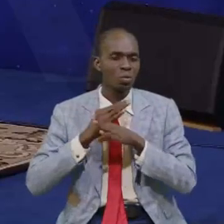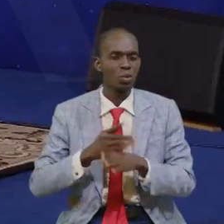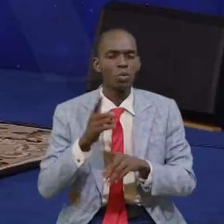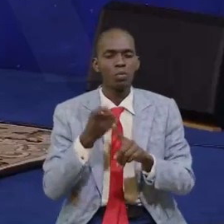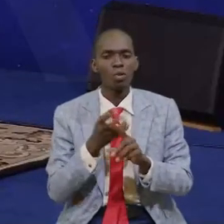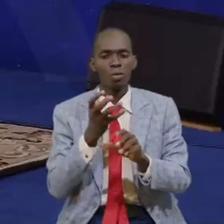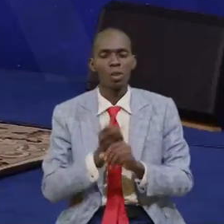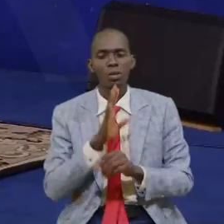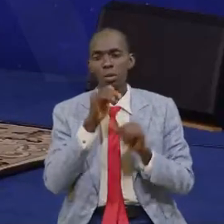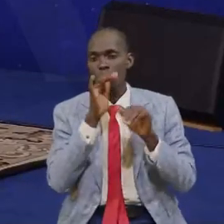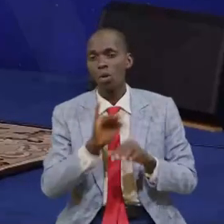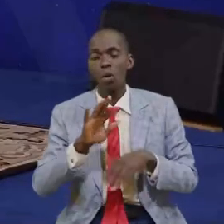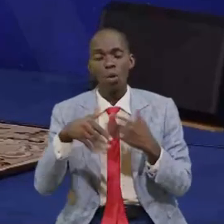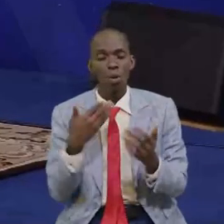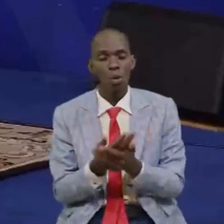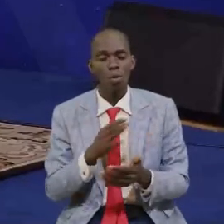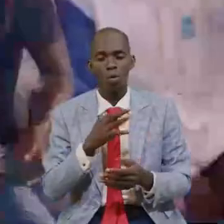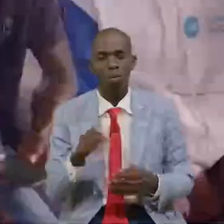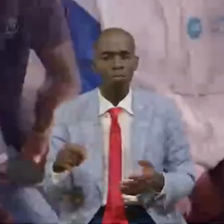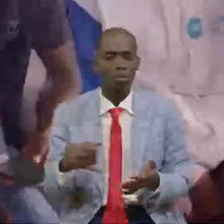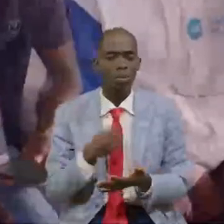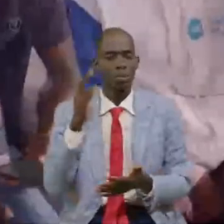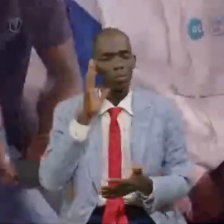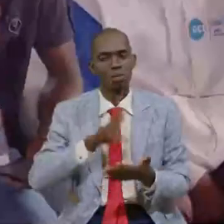d'avoir ton héritage, toutes ces murailles vont s'écrouler.